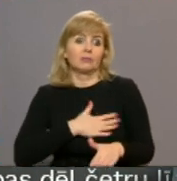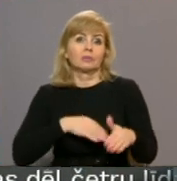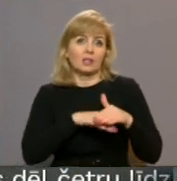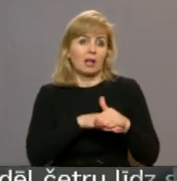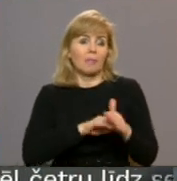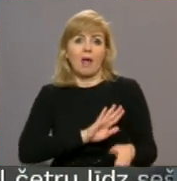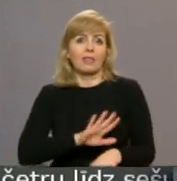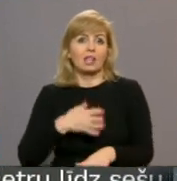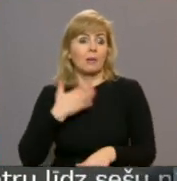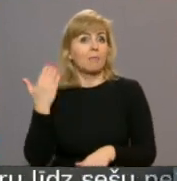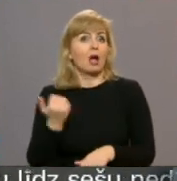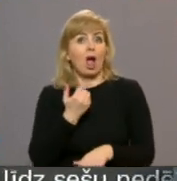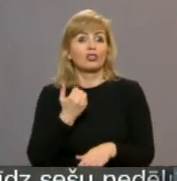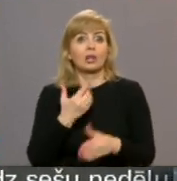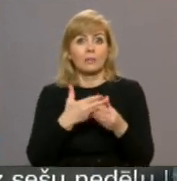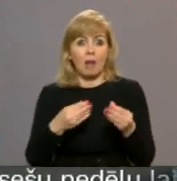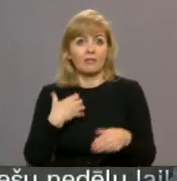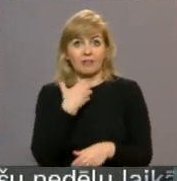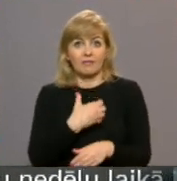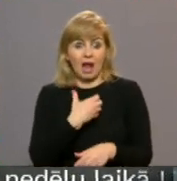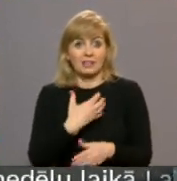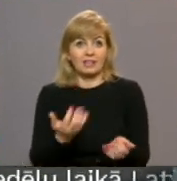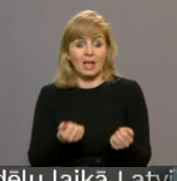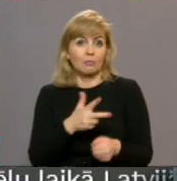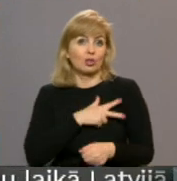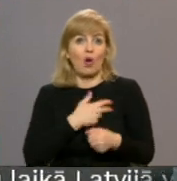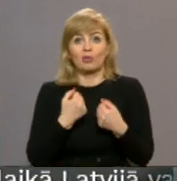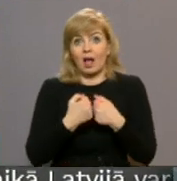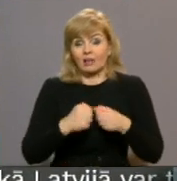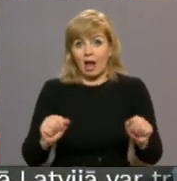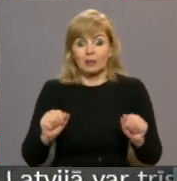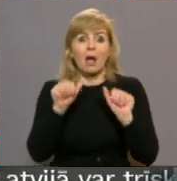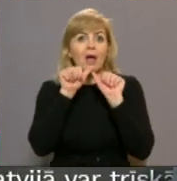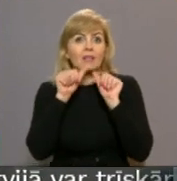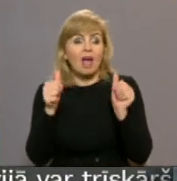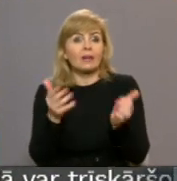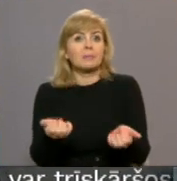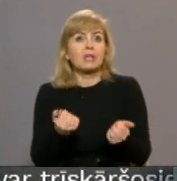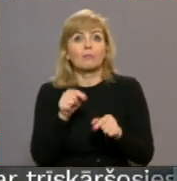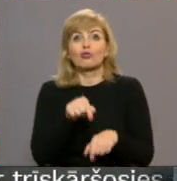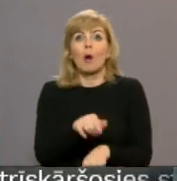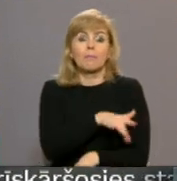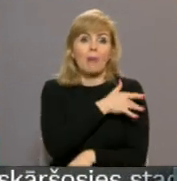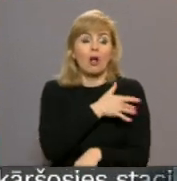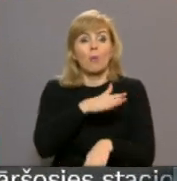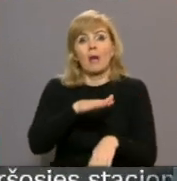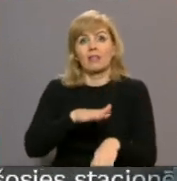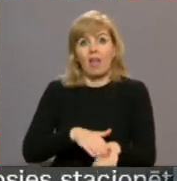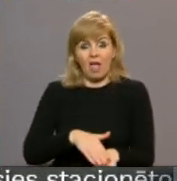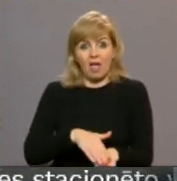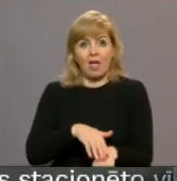nesaslimsim. Pagājušā gada pavasarī, kad vajadzēja saņemt sociālo rehabilitāciju, tad mēs nevarējām saņemt šo pakalpojumu dēļ tā, ka mums